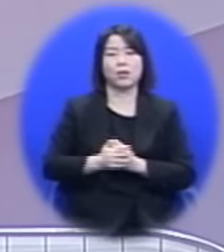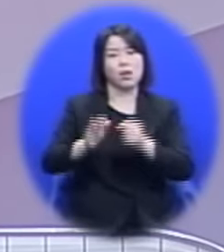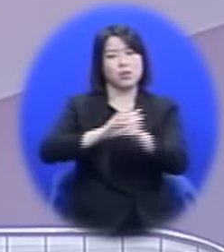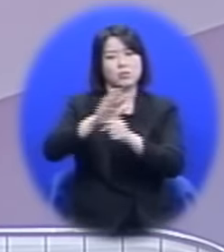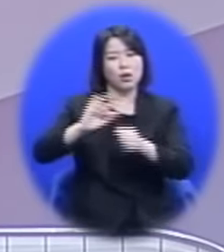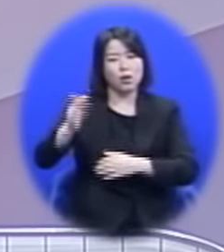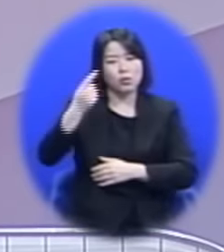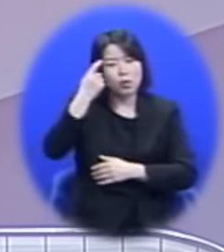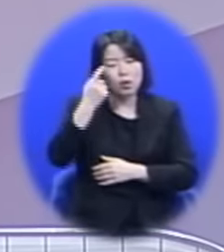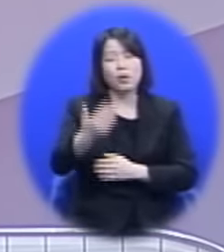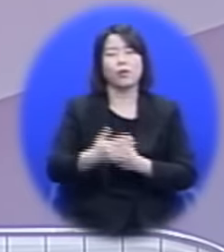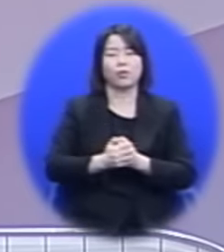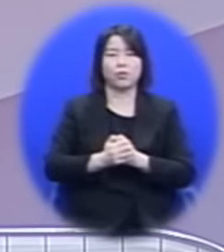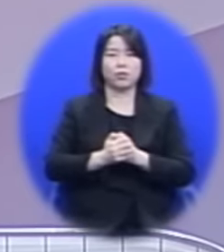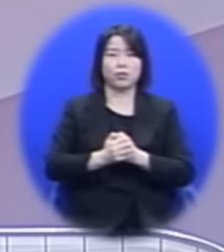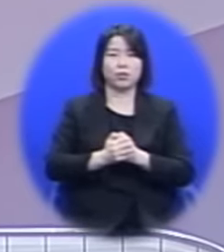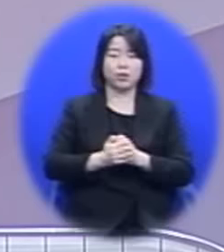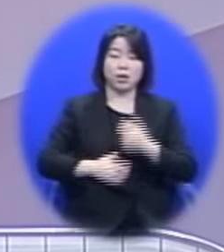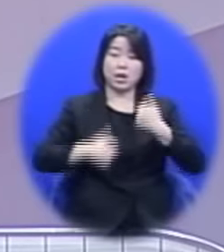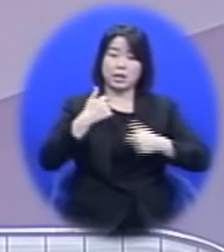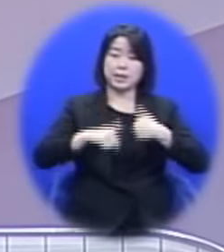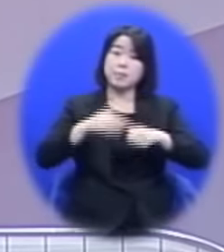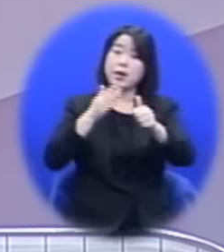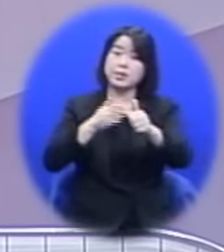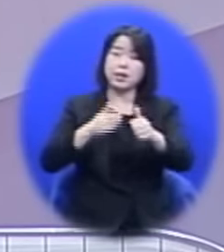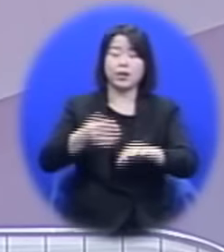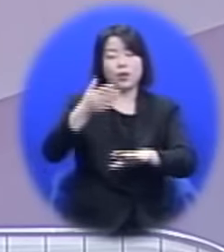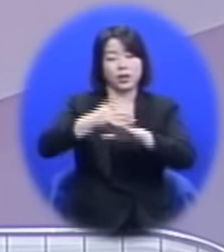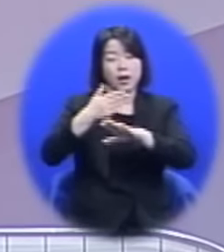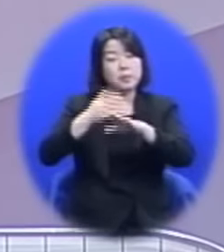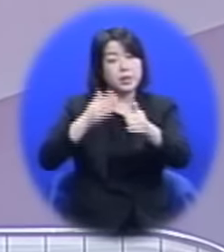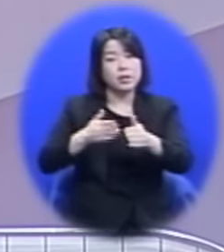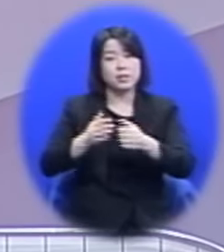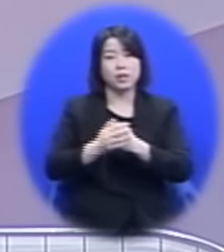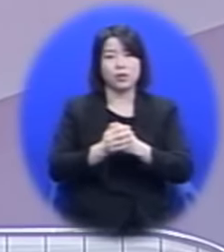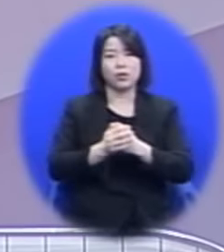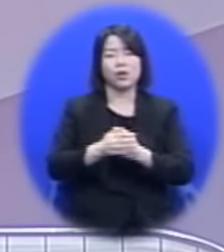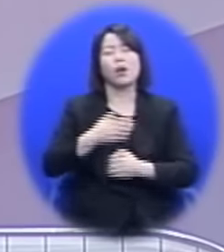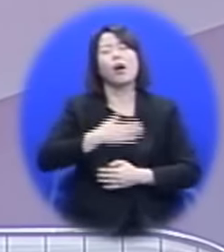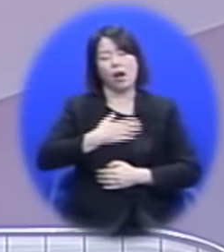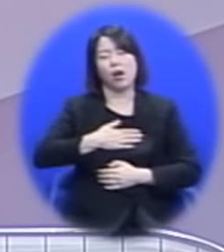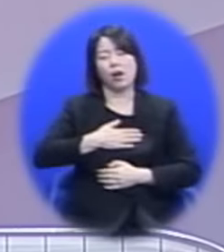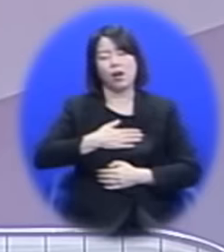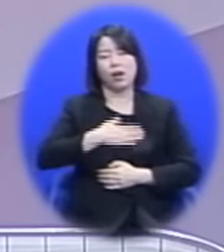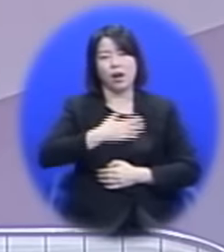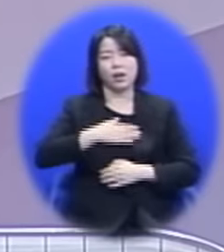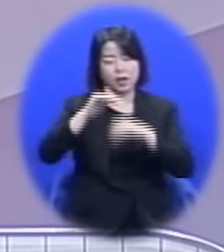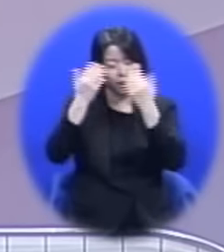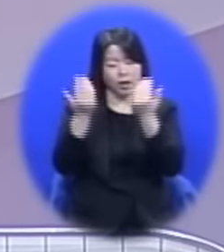사랑이 돼야 말하지요. 기뻐하세요. 감사하세요. 아, 이미 알고 있어요.